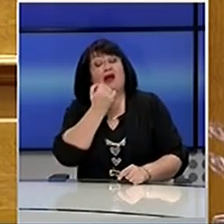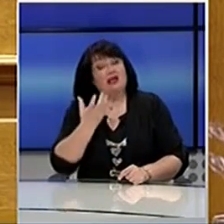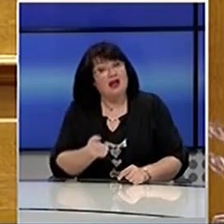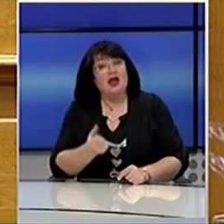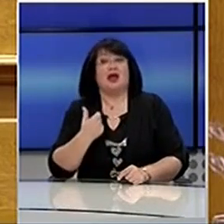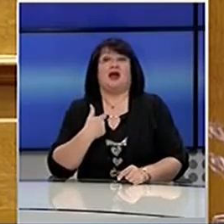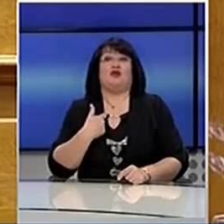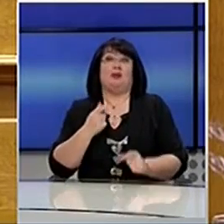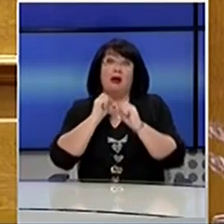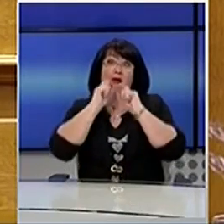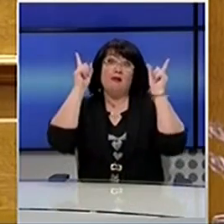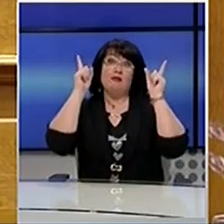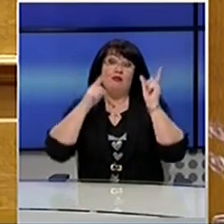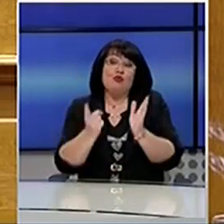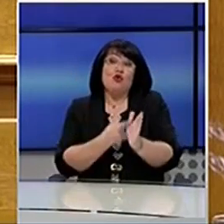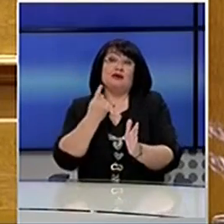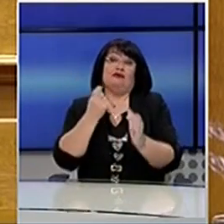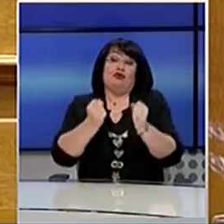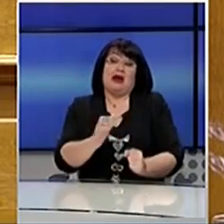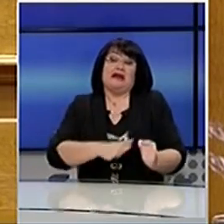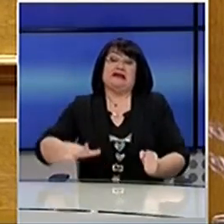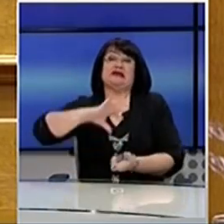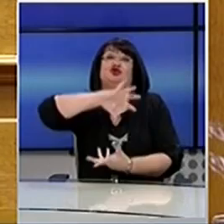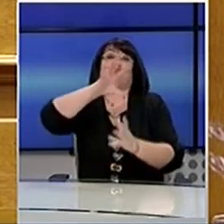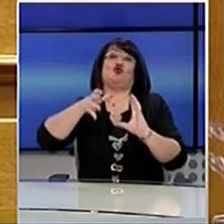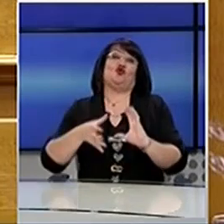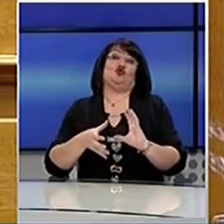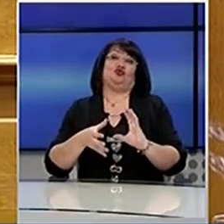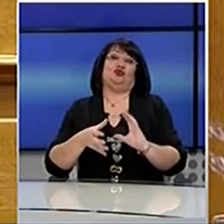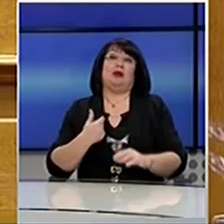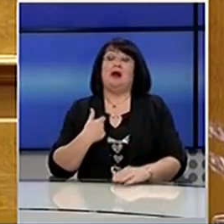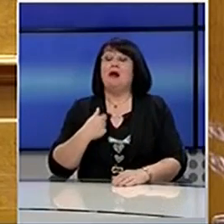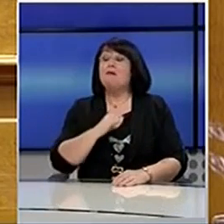μπροστά σε μια πρωτόγνωρη κατάσταση για ολόκληρο τον πλανήτη.